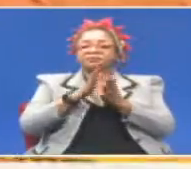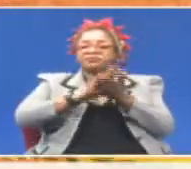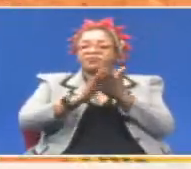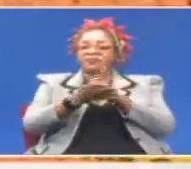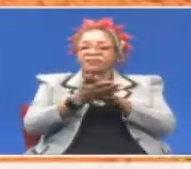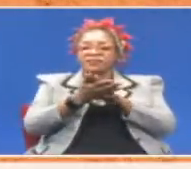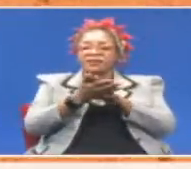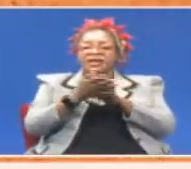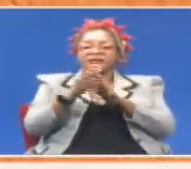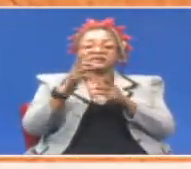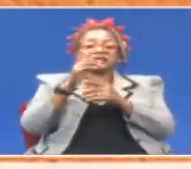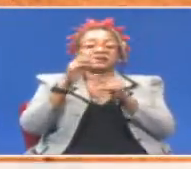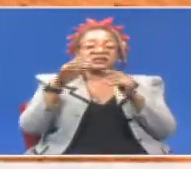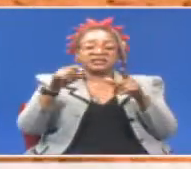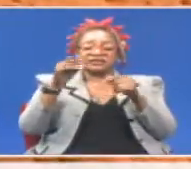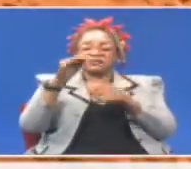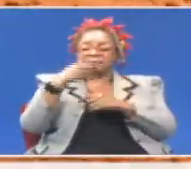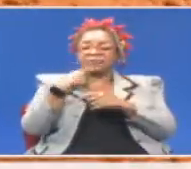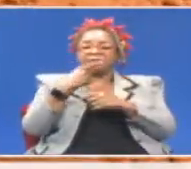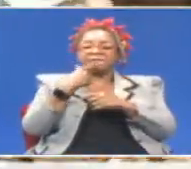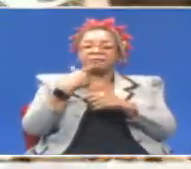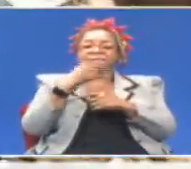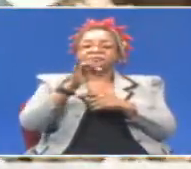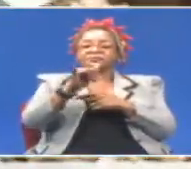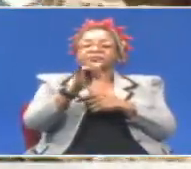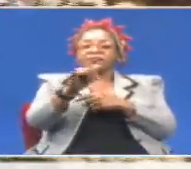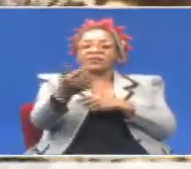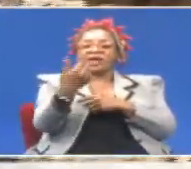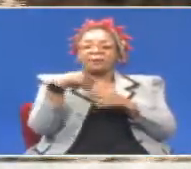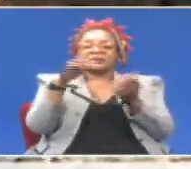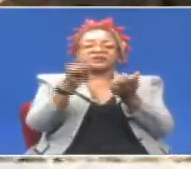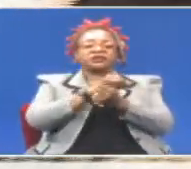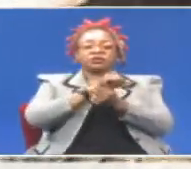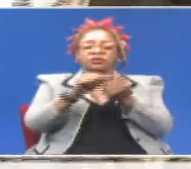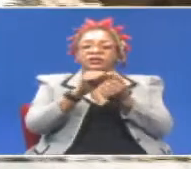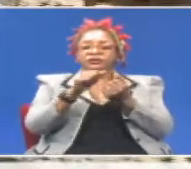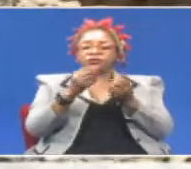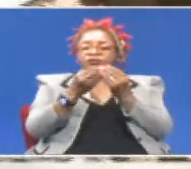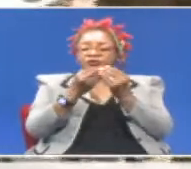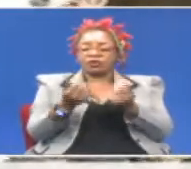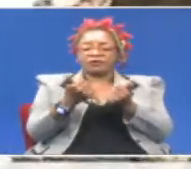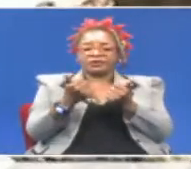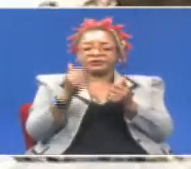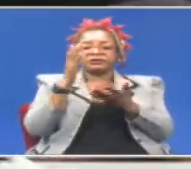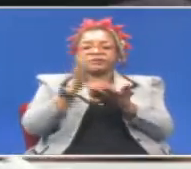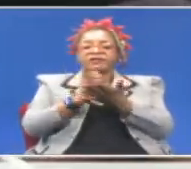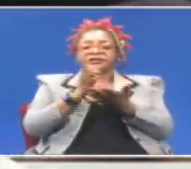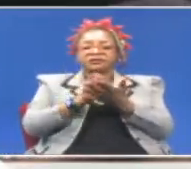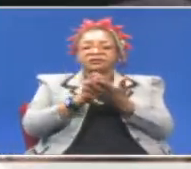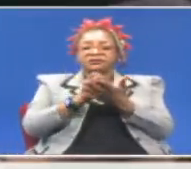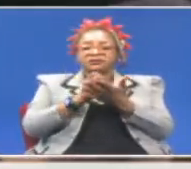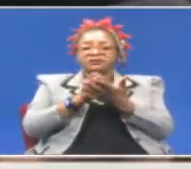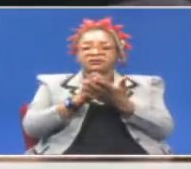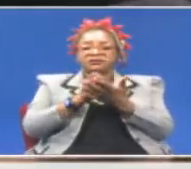Detectives reveal that items of the deceased have been destroyed to conceal the evidence. Makete